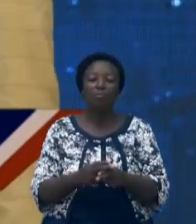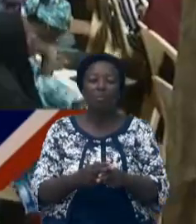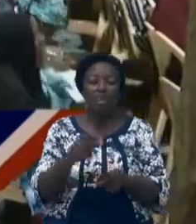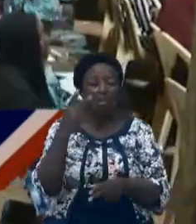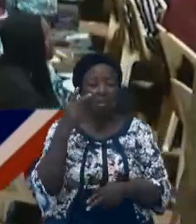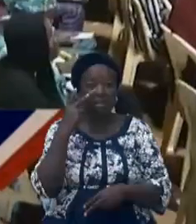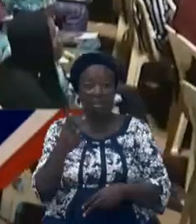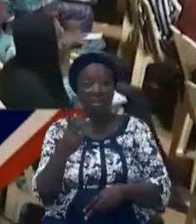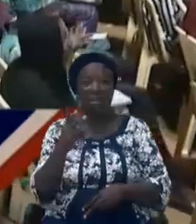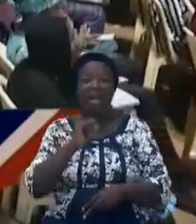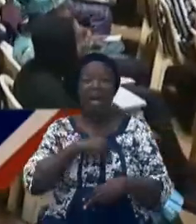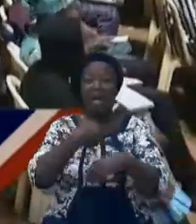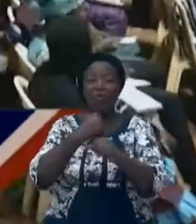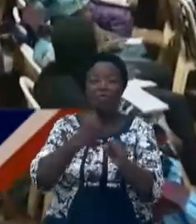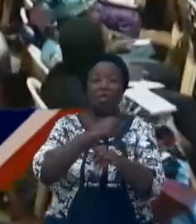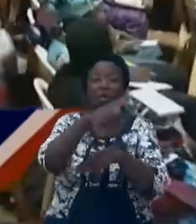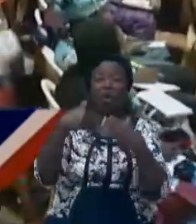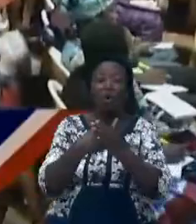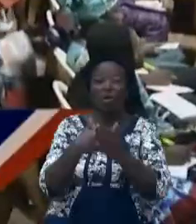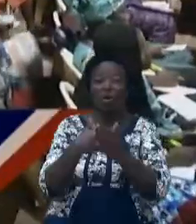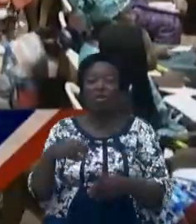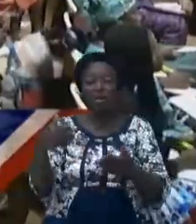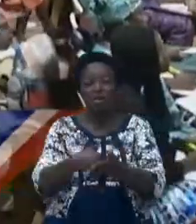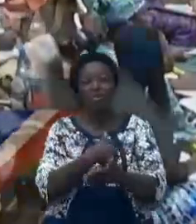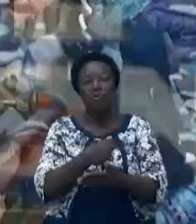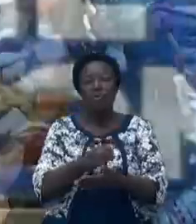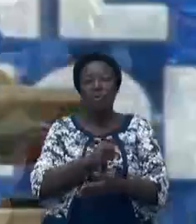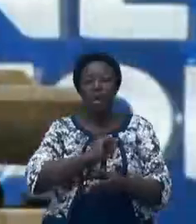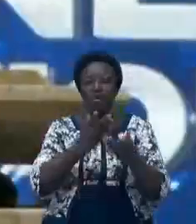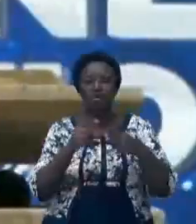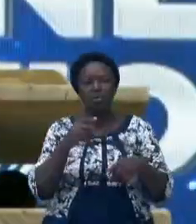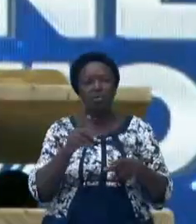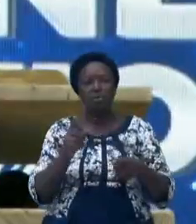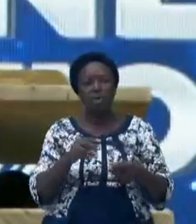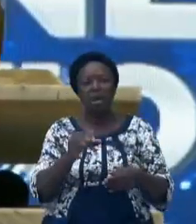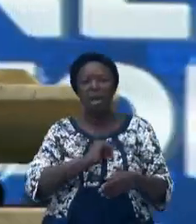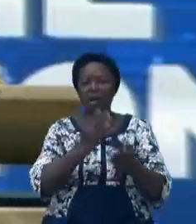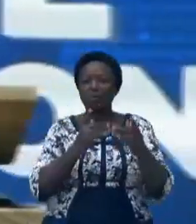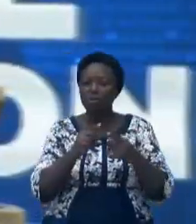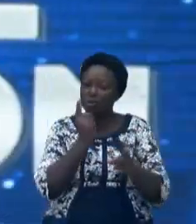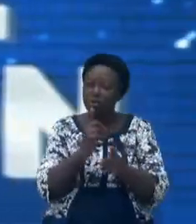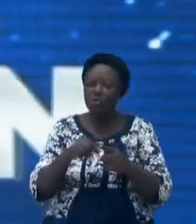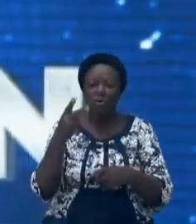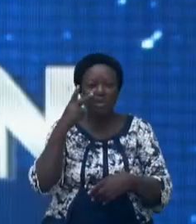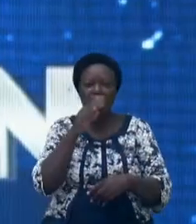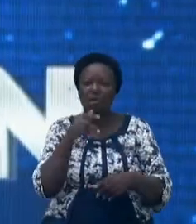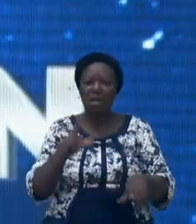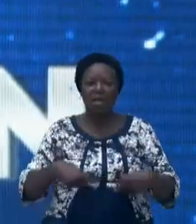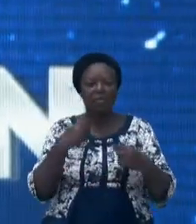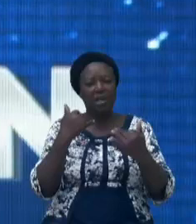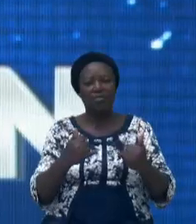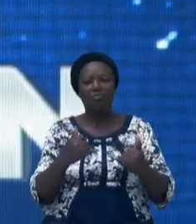jésus voici je fais toutes choses nouvelles regarde ta vie maintenant